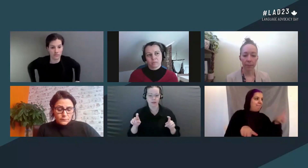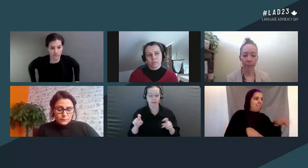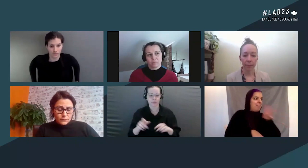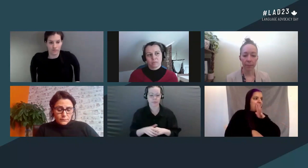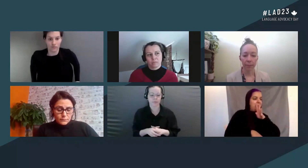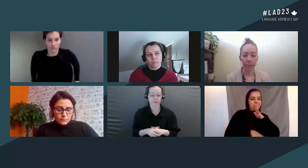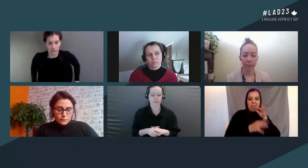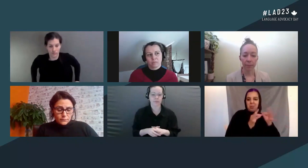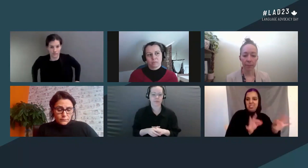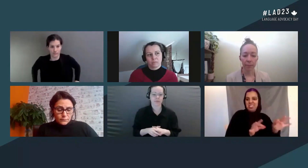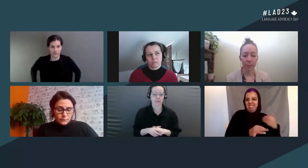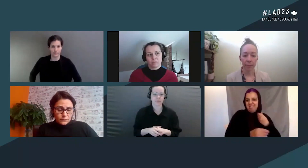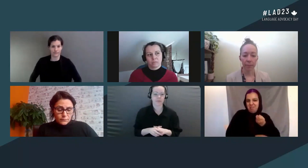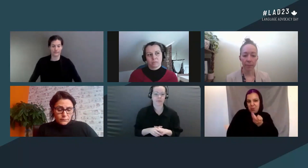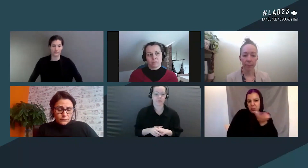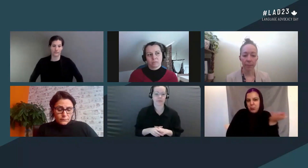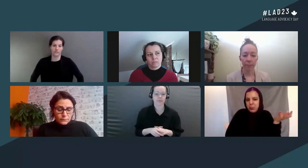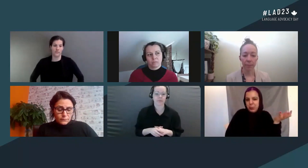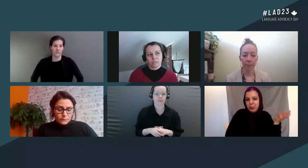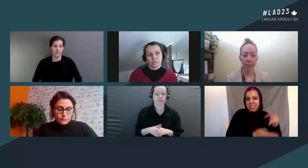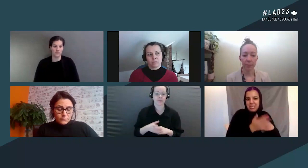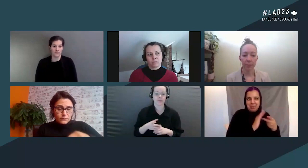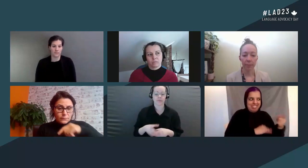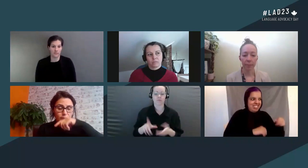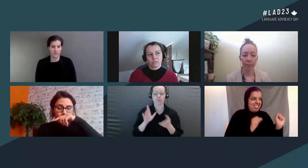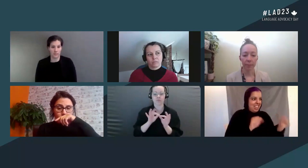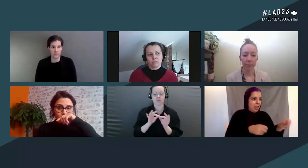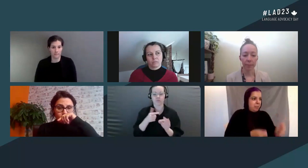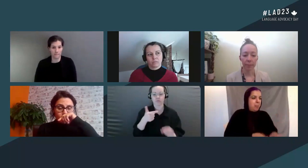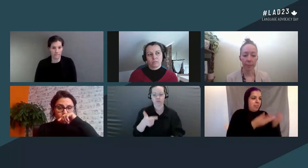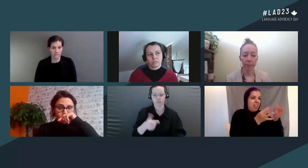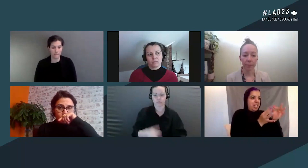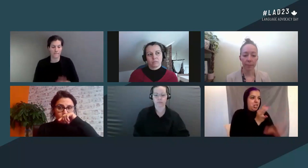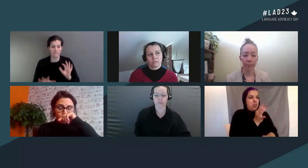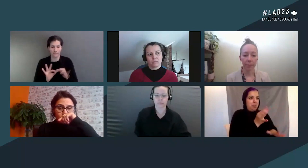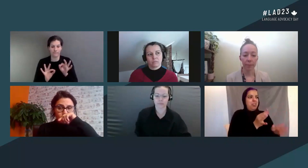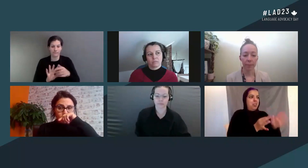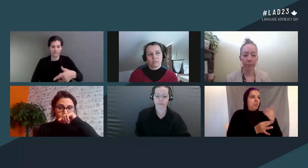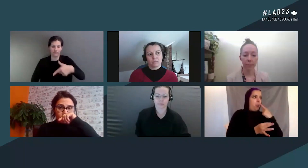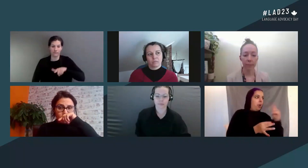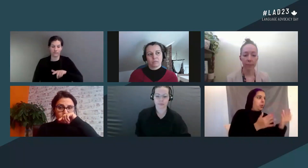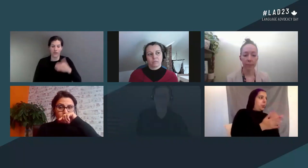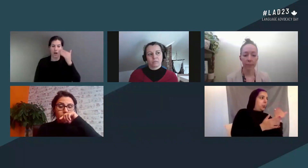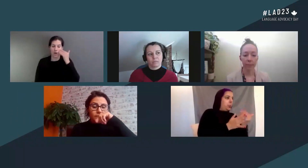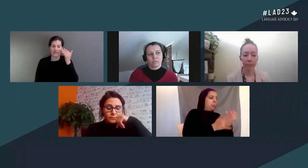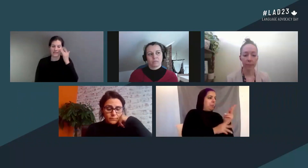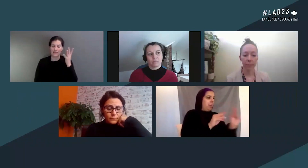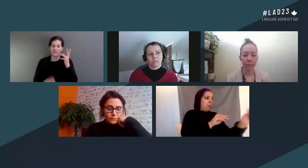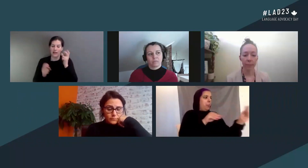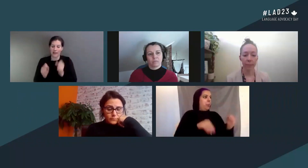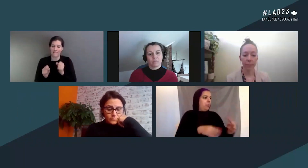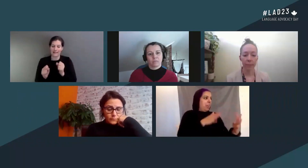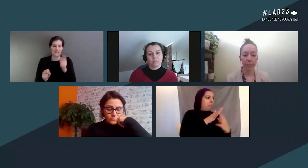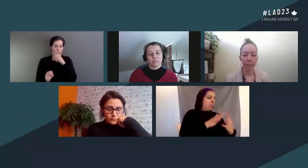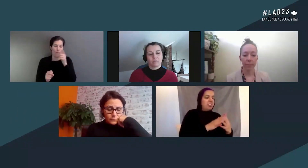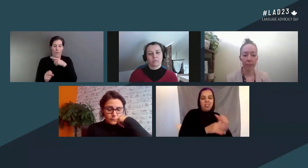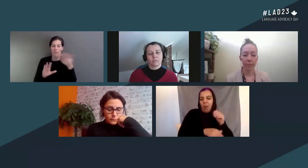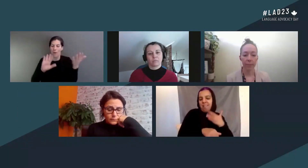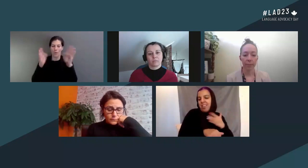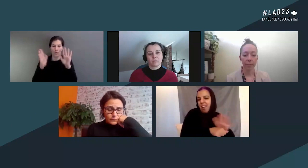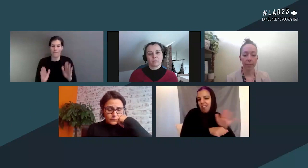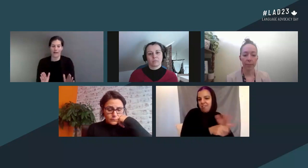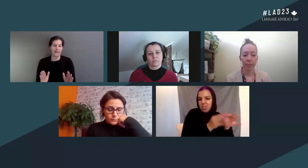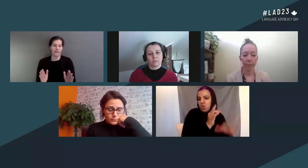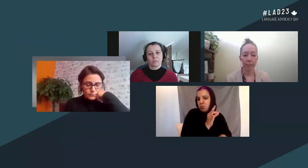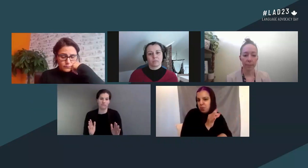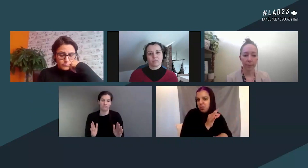de fournir de la traduction vers la langue exigée. Alors, il faut commencer avec ces collectivités, ces communautés-là,